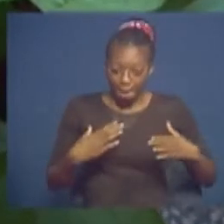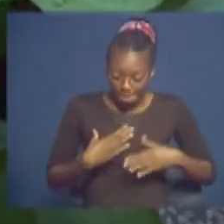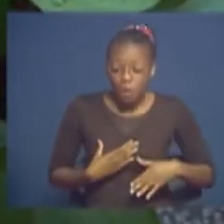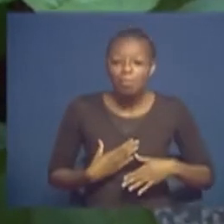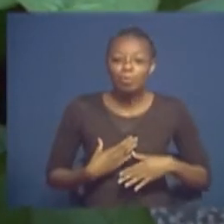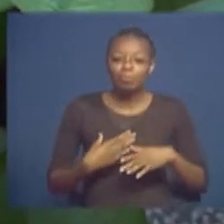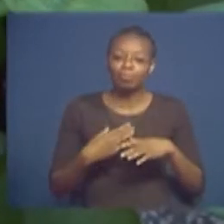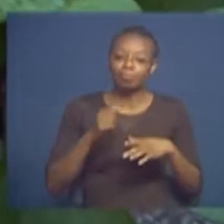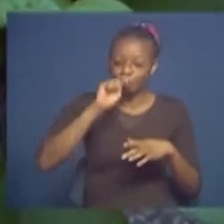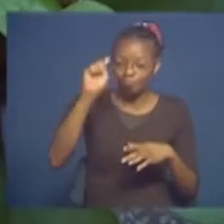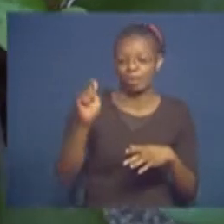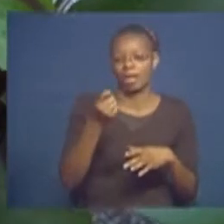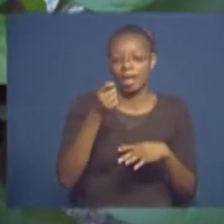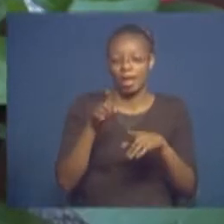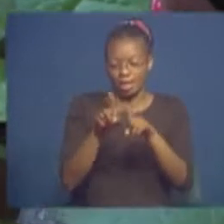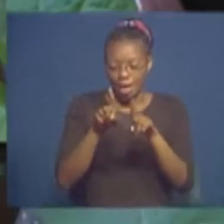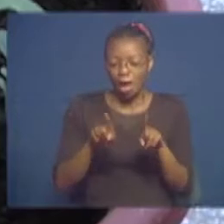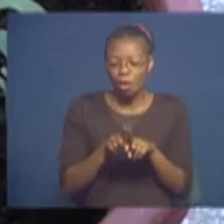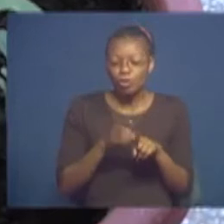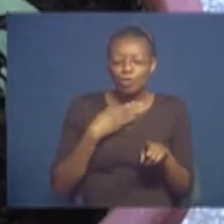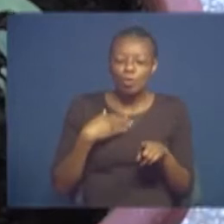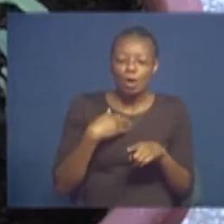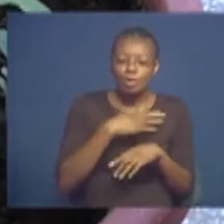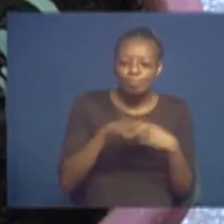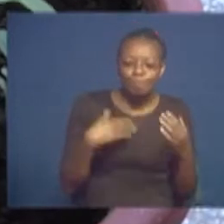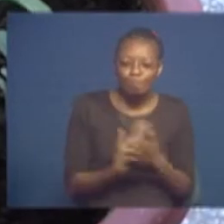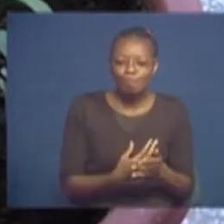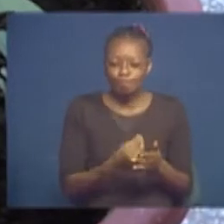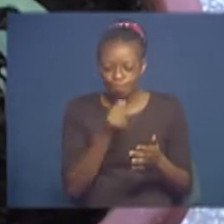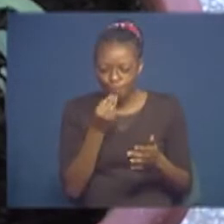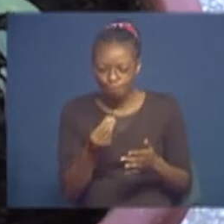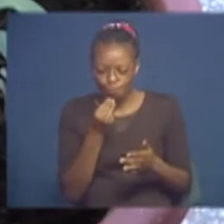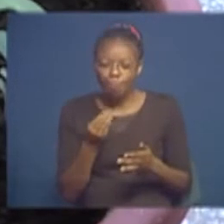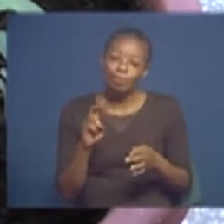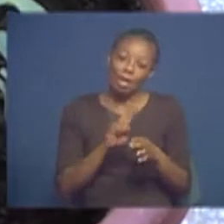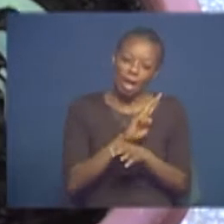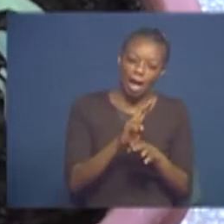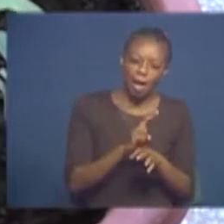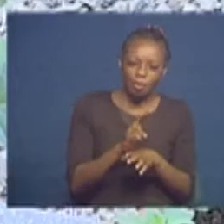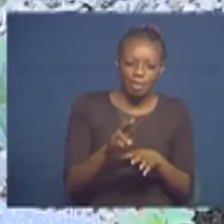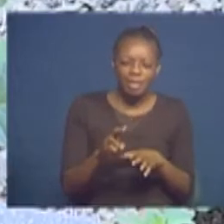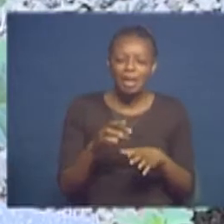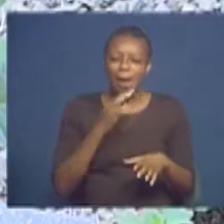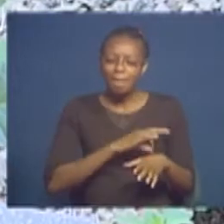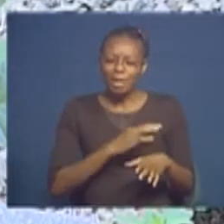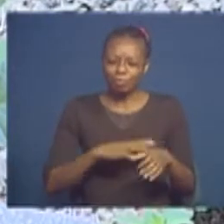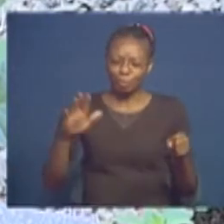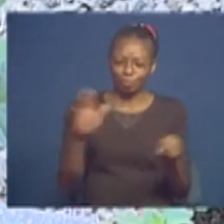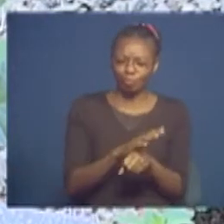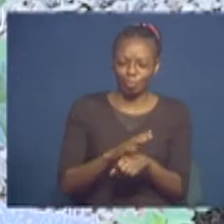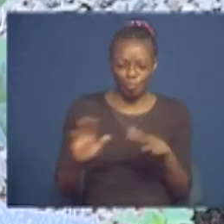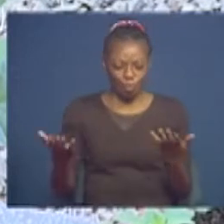mboga hizi na waanze kuzila tena. Mboga hizi za kienyeji ama asili zina faida kuliko kabeji na sukuma